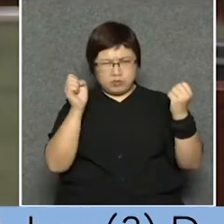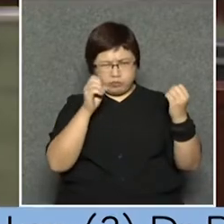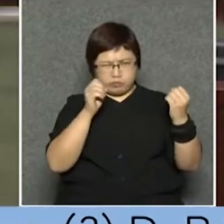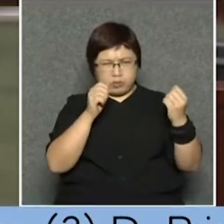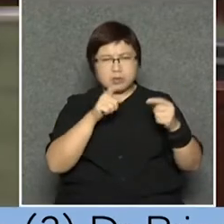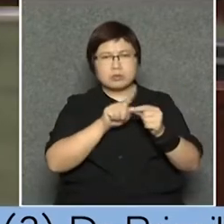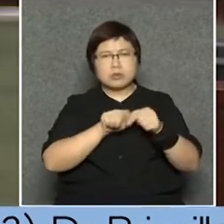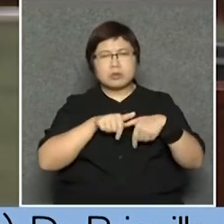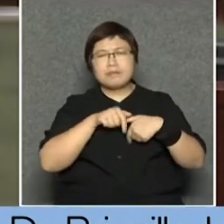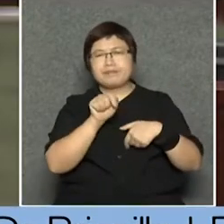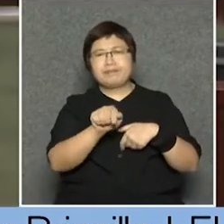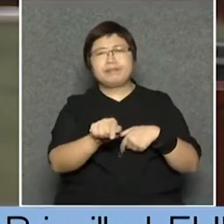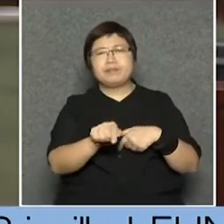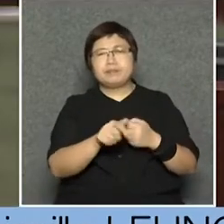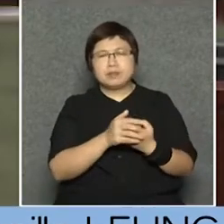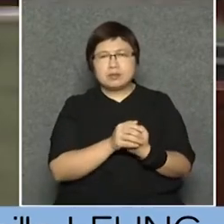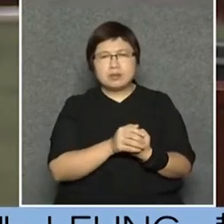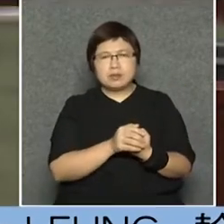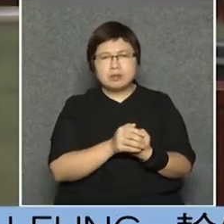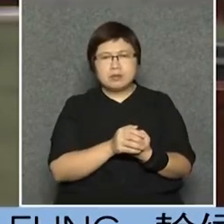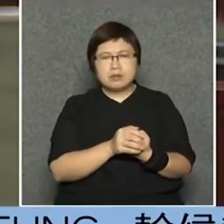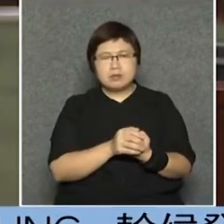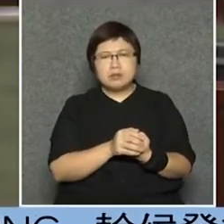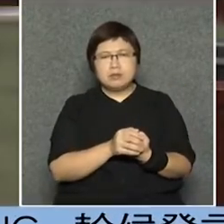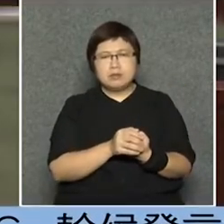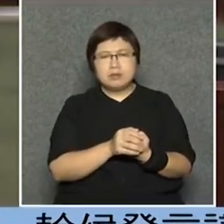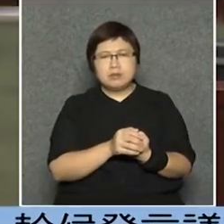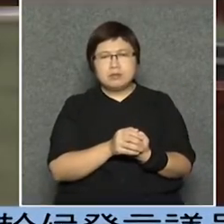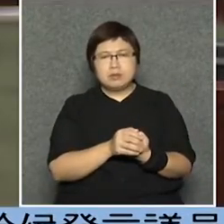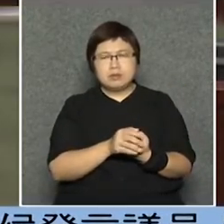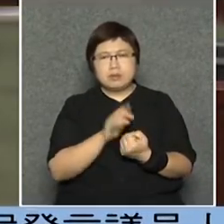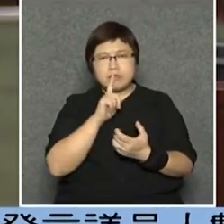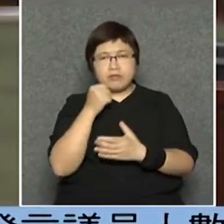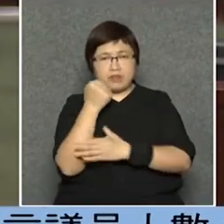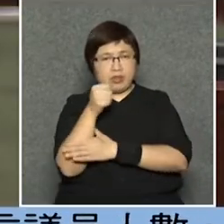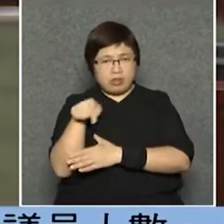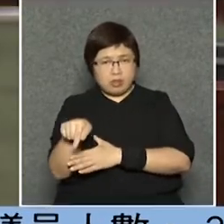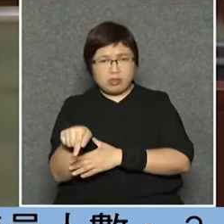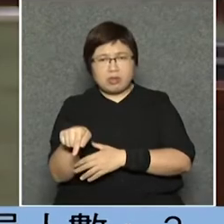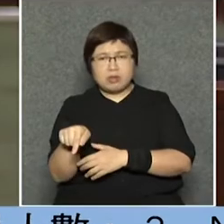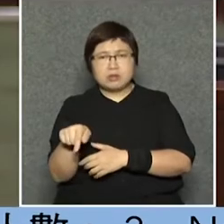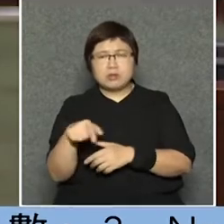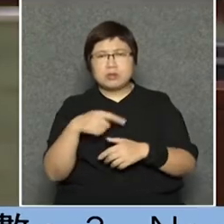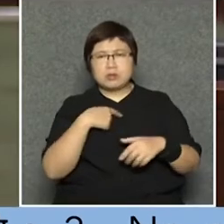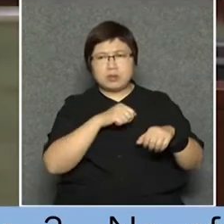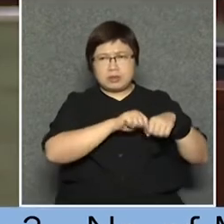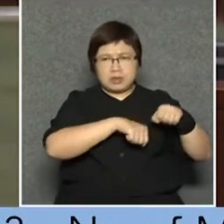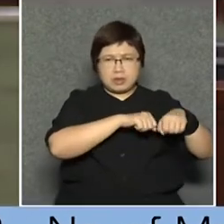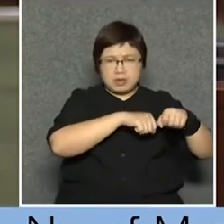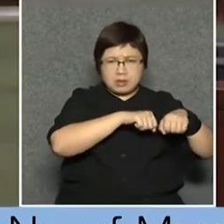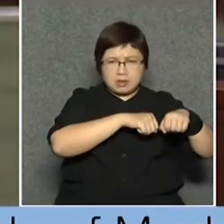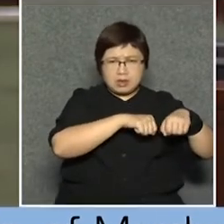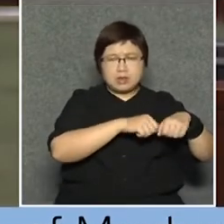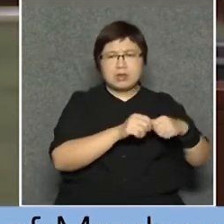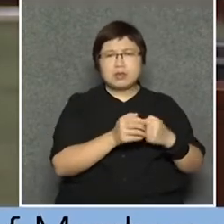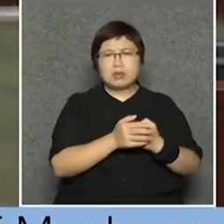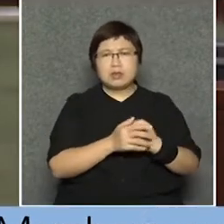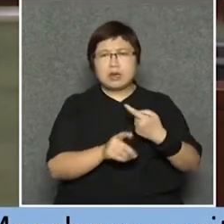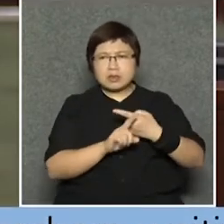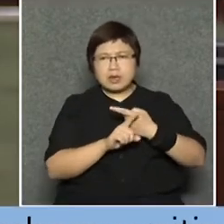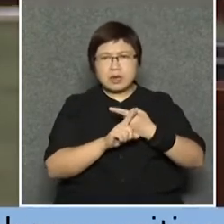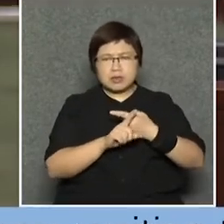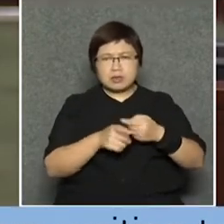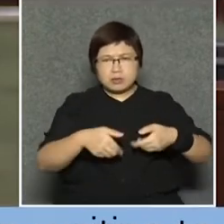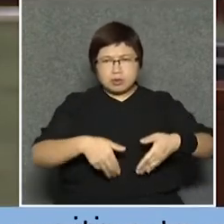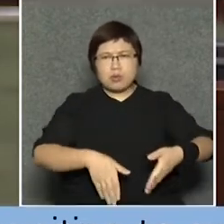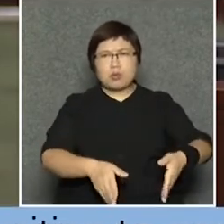這件事。所以如果你說反對他，你說因為踩單車危險在路上，不